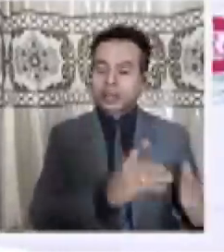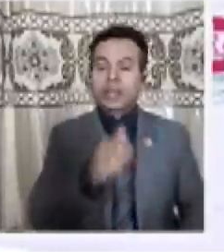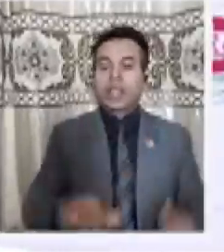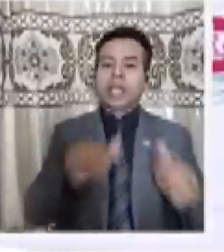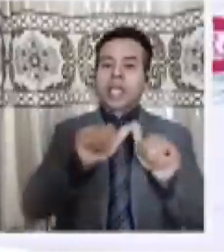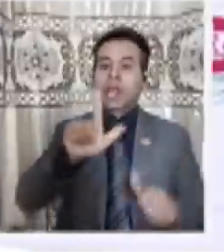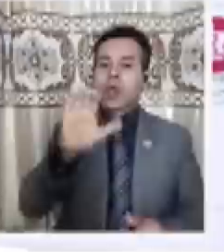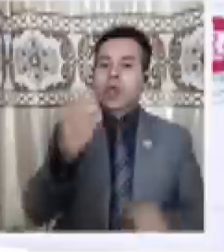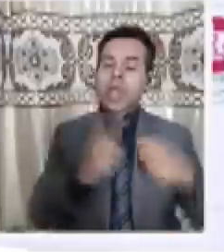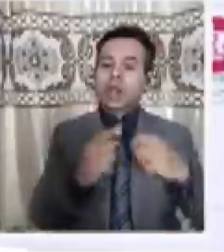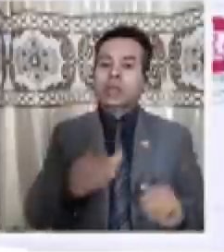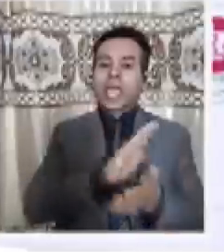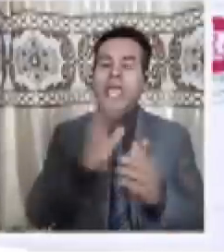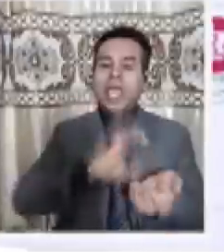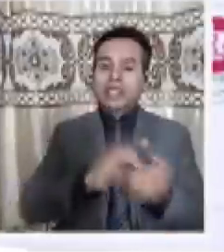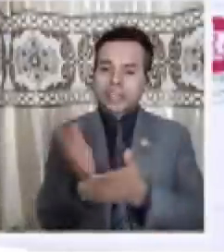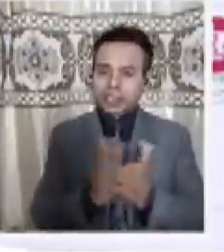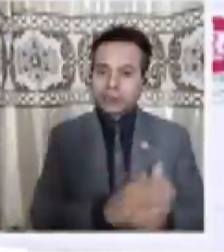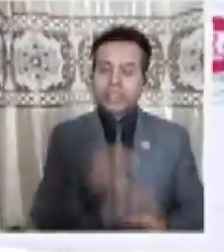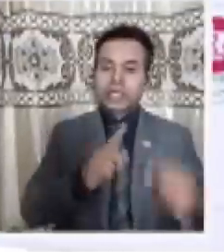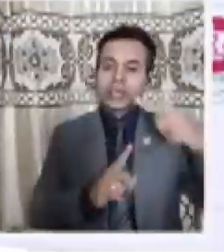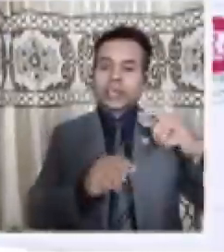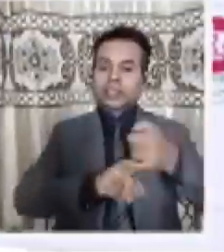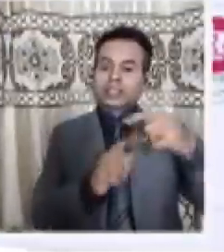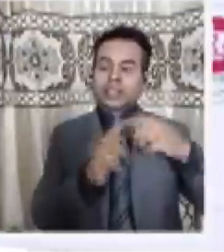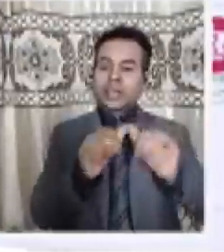লিমিটেড, স্টেমস হেলথ কেয়ার বিডি লিমিটেড,